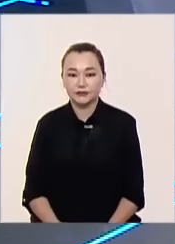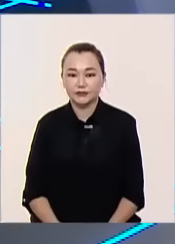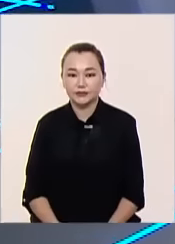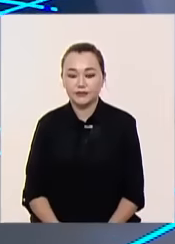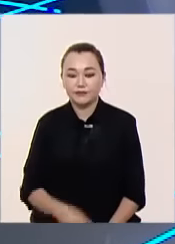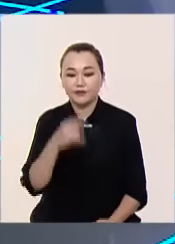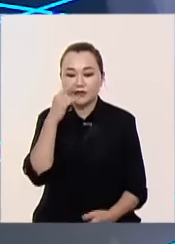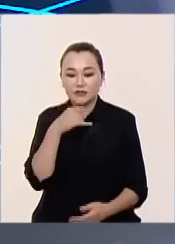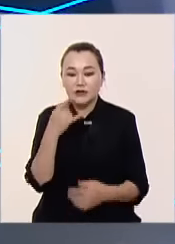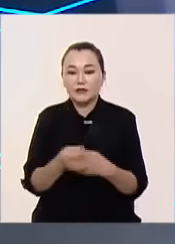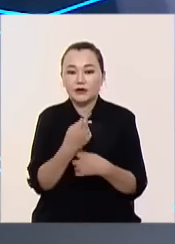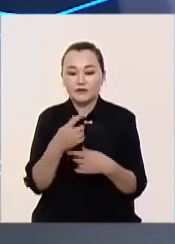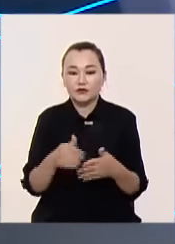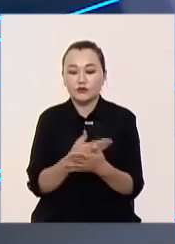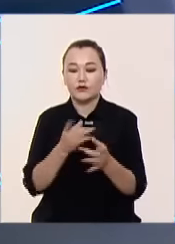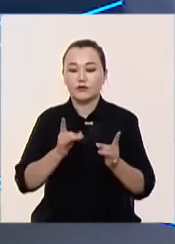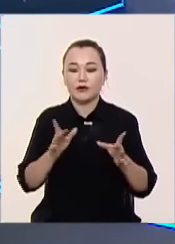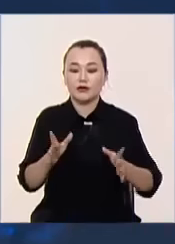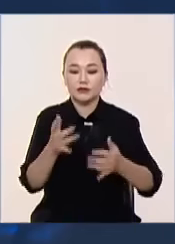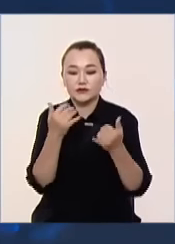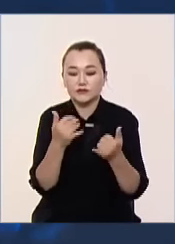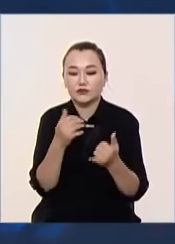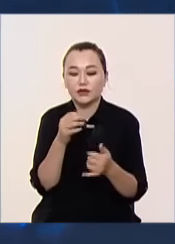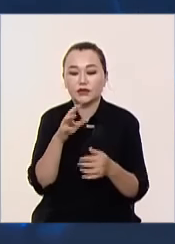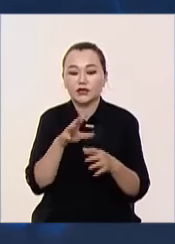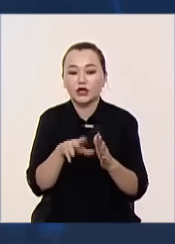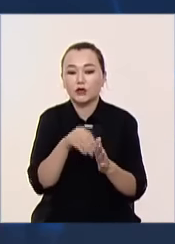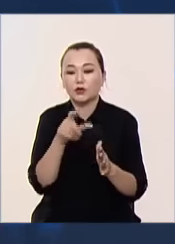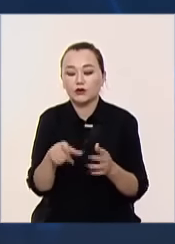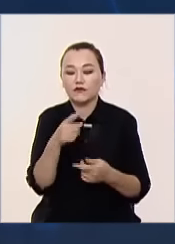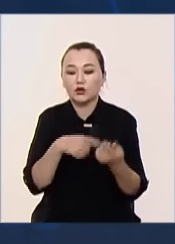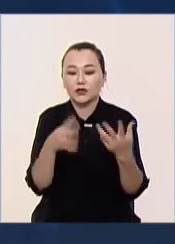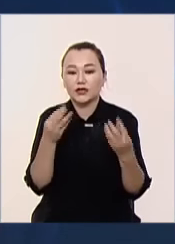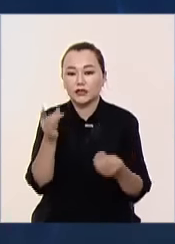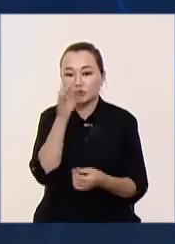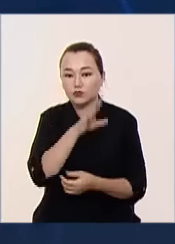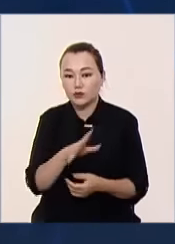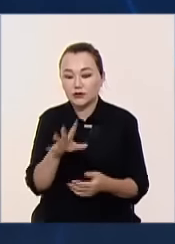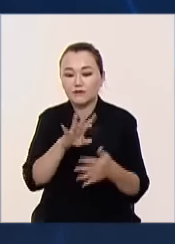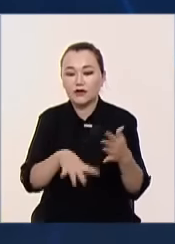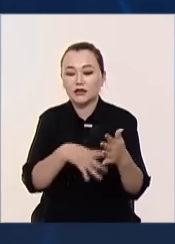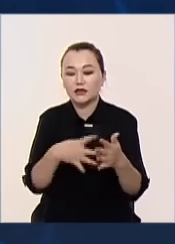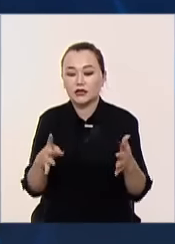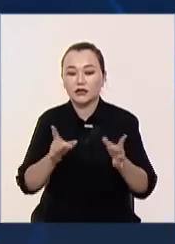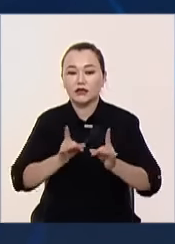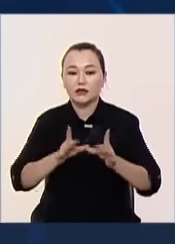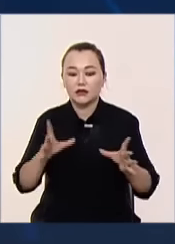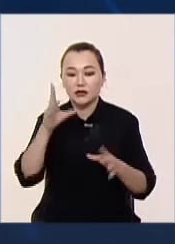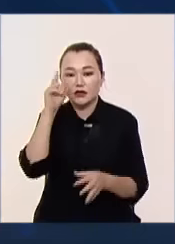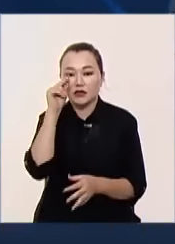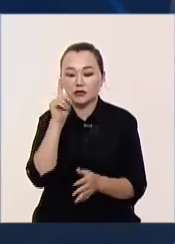В Казахстане появится новый праздник. Сегодня депутаты Мажилиса предложили вернуть День Республики в календарь торжественных